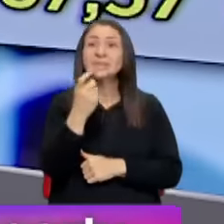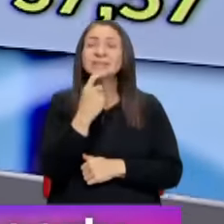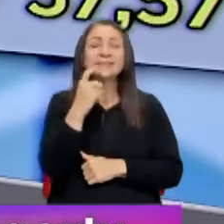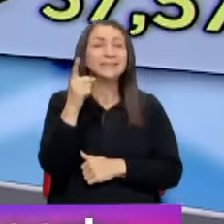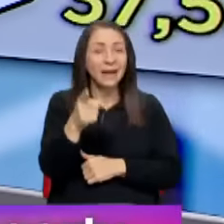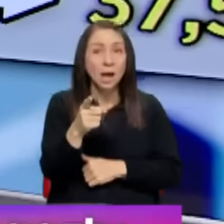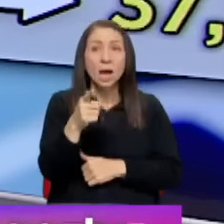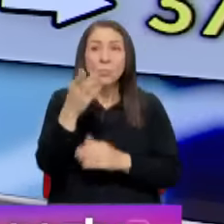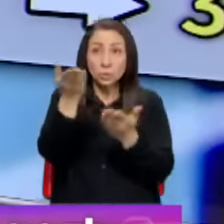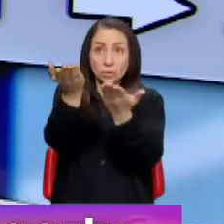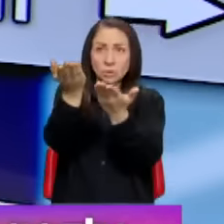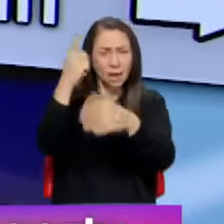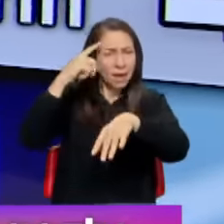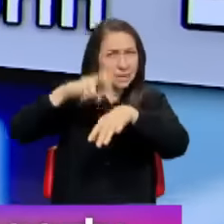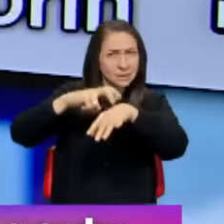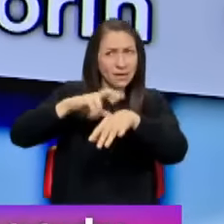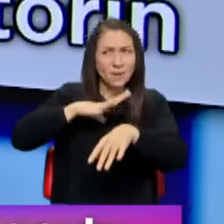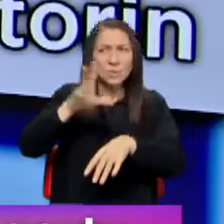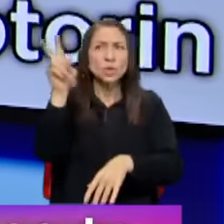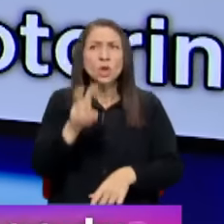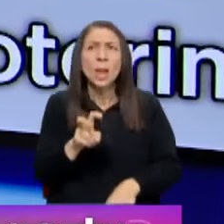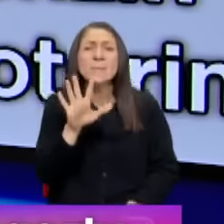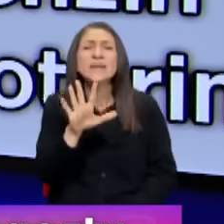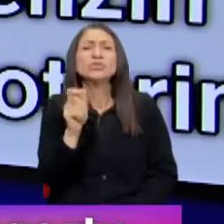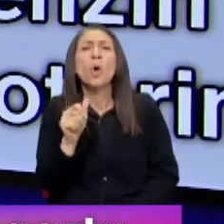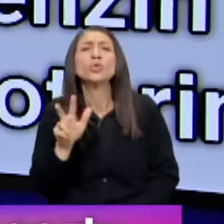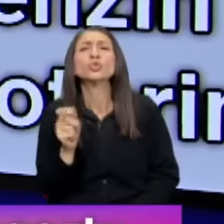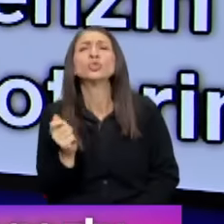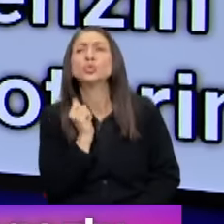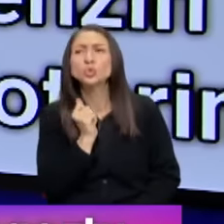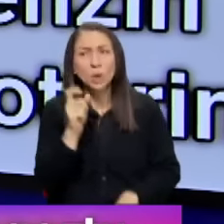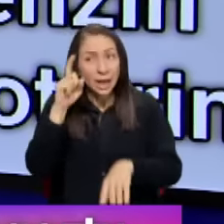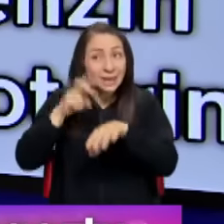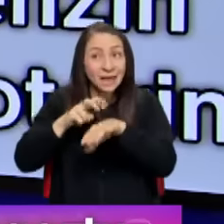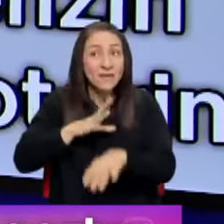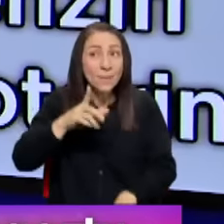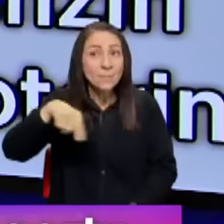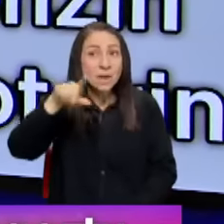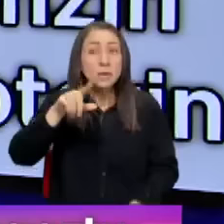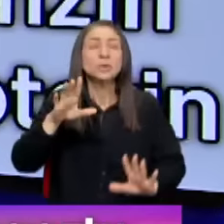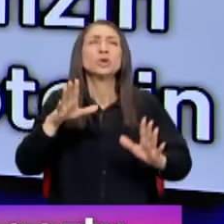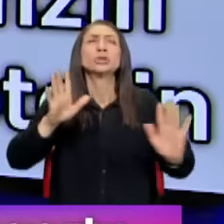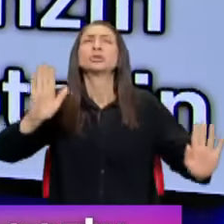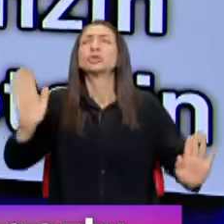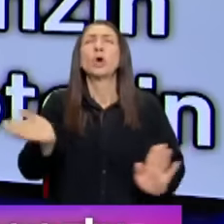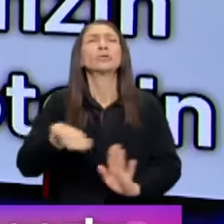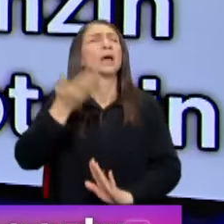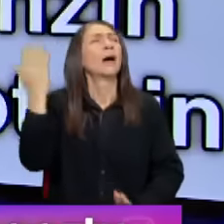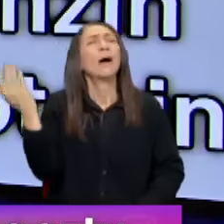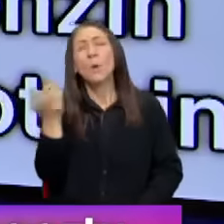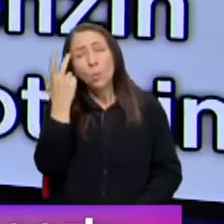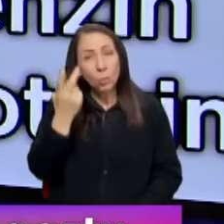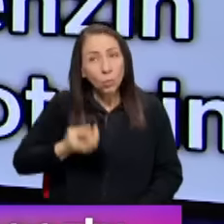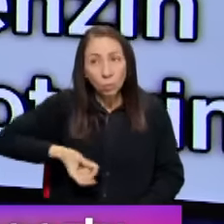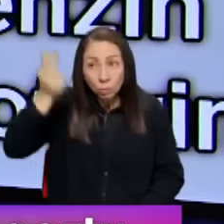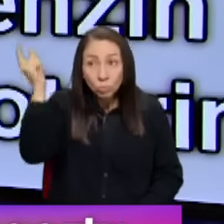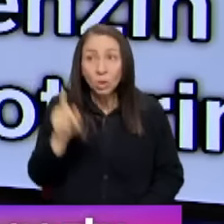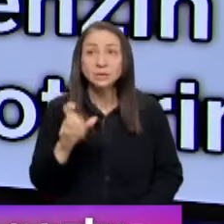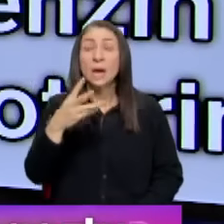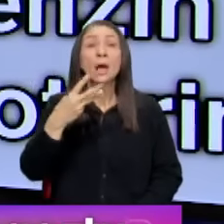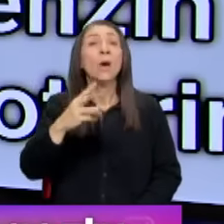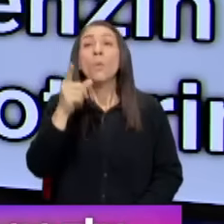yılında buyurun. Hatırlayan var mı? Doların 5 lira 30 kuruş olduğunu hatırlayan var mı? Yoksa çoktan unuttuk mu acaba?